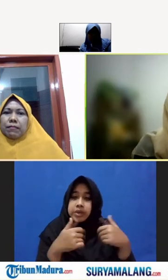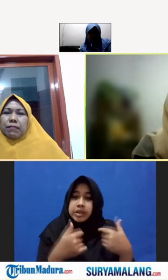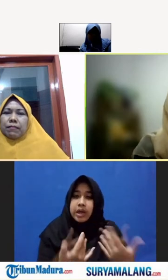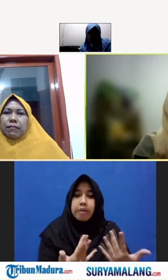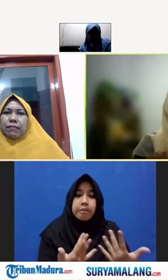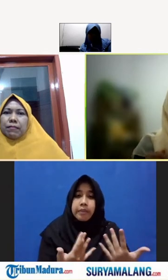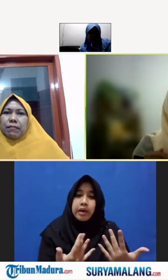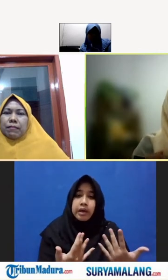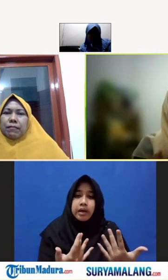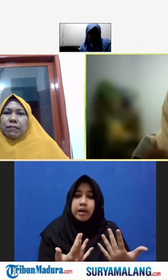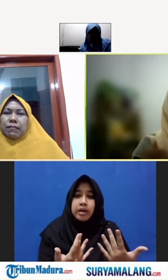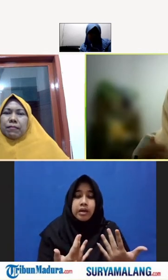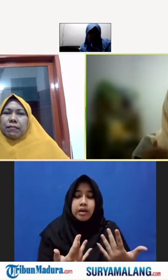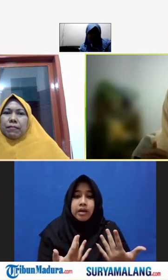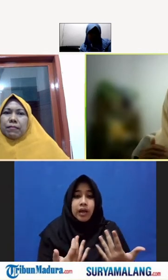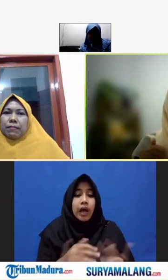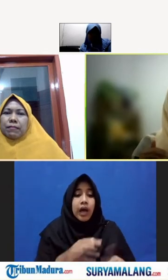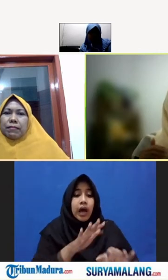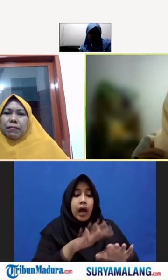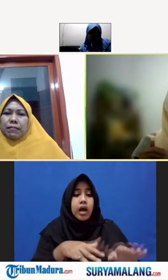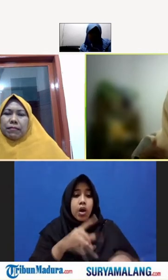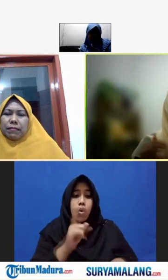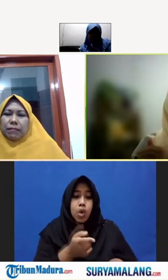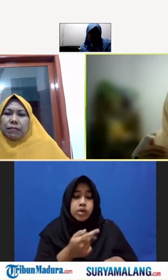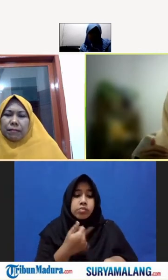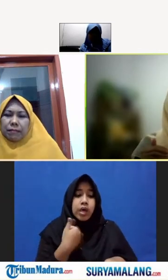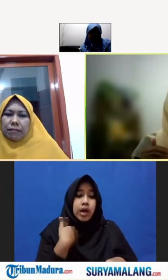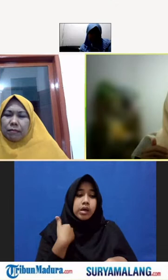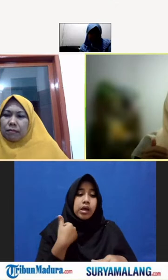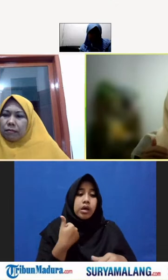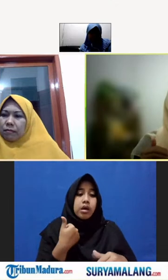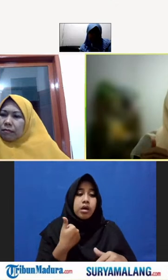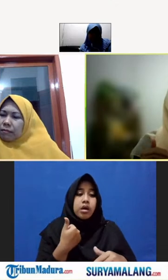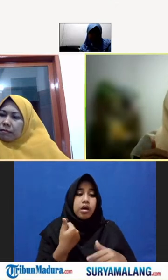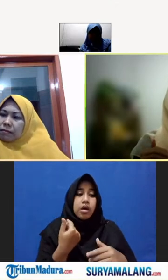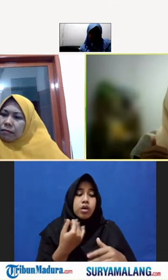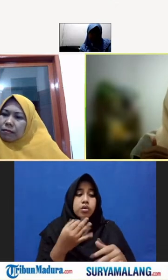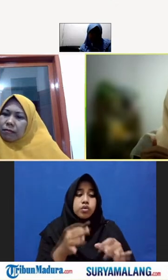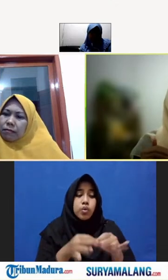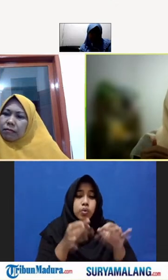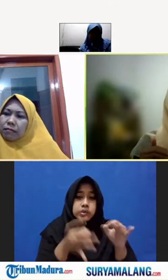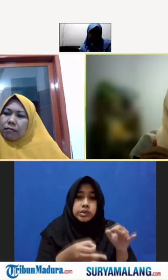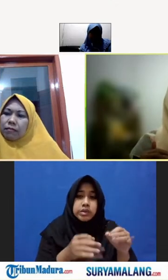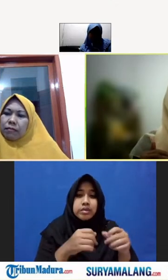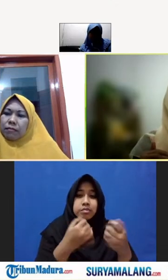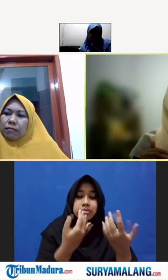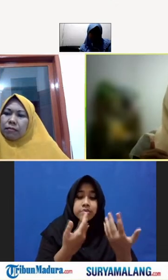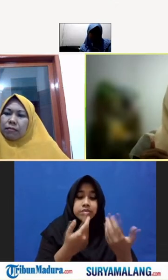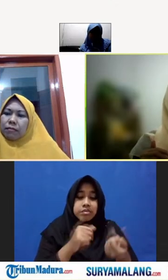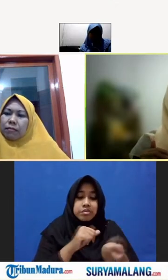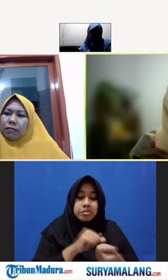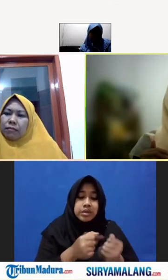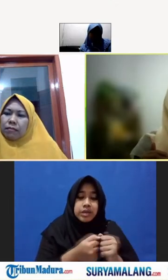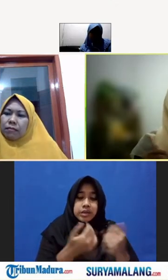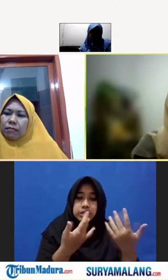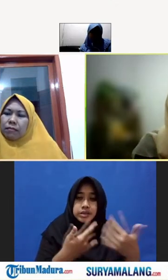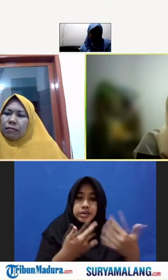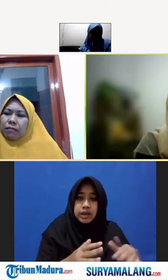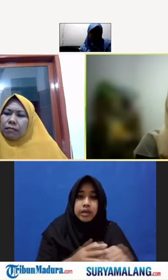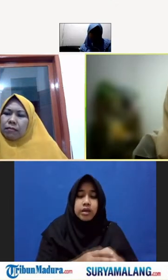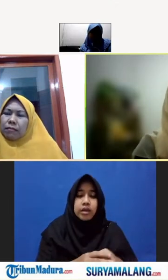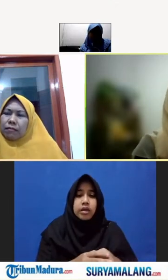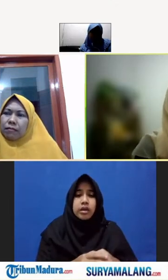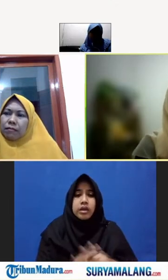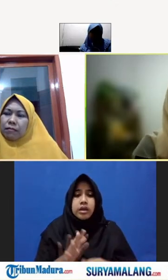Karena anak harus punya problem solving. Kalau dia nggak punya, segala masalah jadinya mentok. Nggak dapat